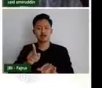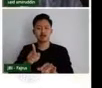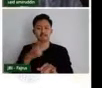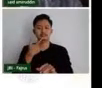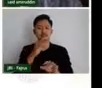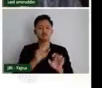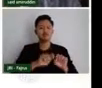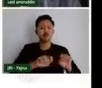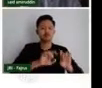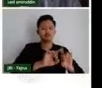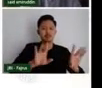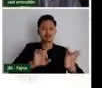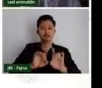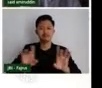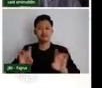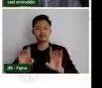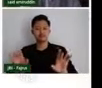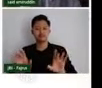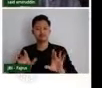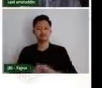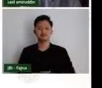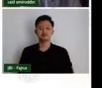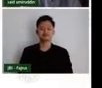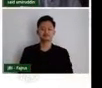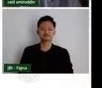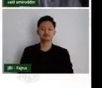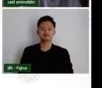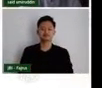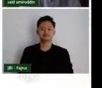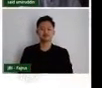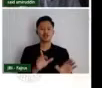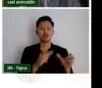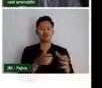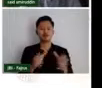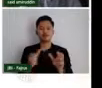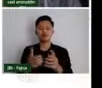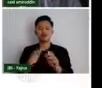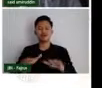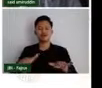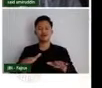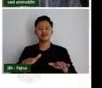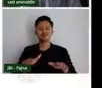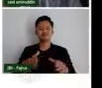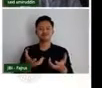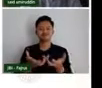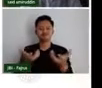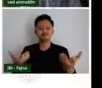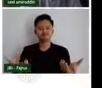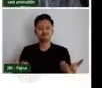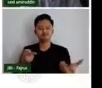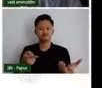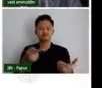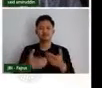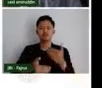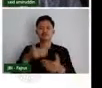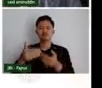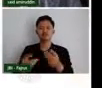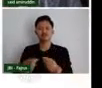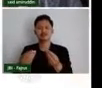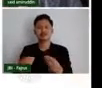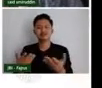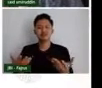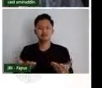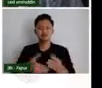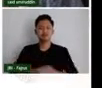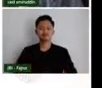berarti kita mengkotak-kotakkan, mengelompokkan anak berdasarkan kemampuan mereka, kemudian kita memberikan proses sesuai dengan kemampuan mereka,